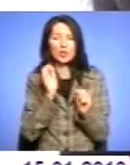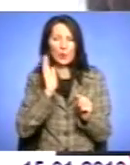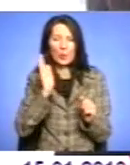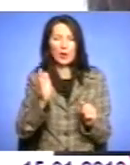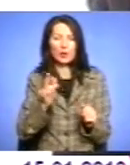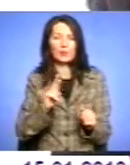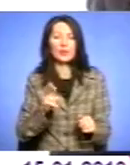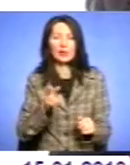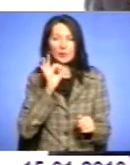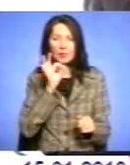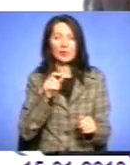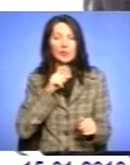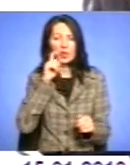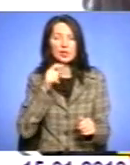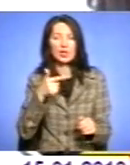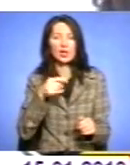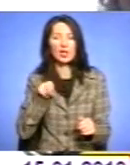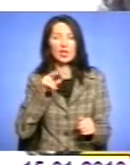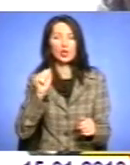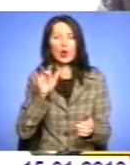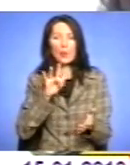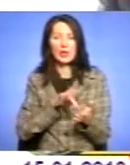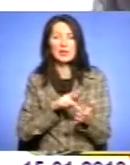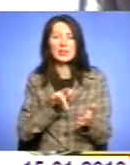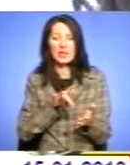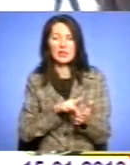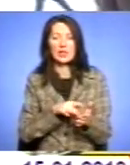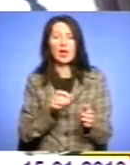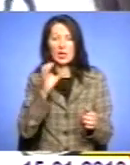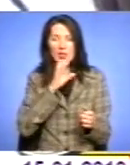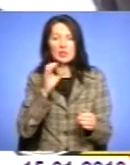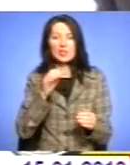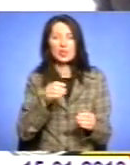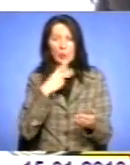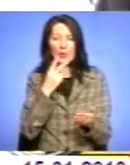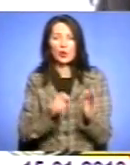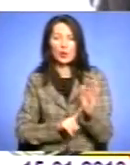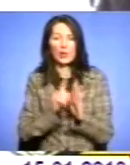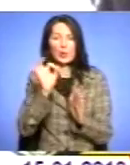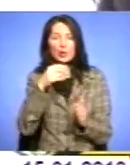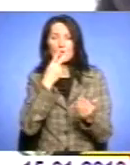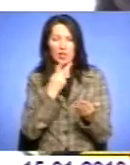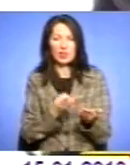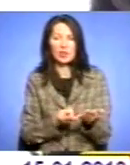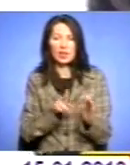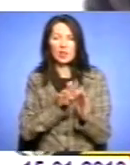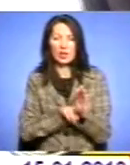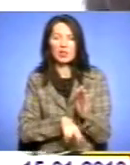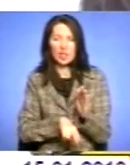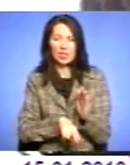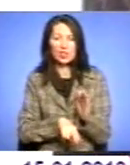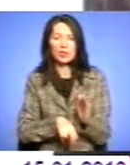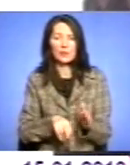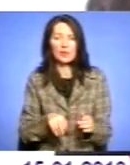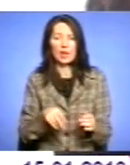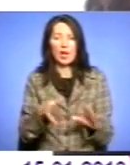прогнозував український гідрометцентр, січень очікується по температурних показниках нижче кліматичної норми на 1,5 градуса. І аналізуючи те, що ми